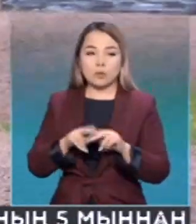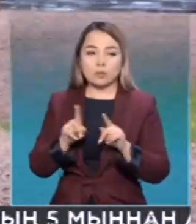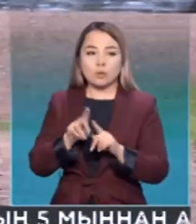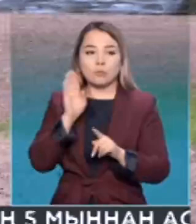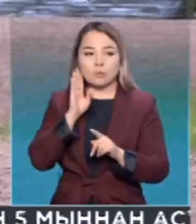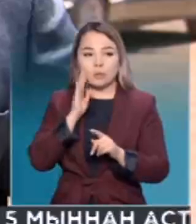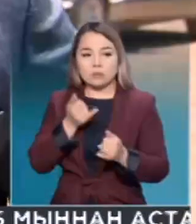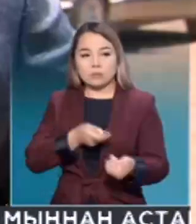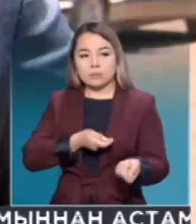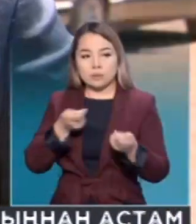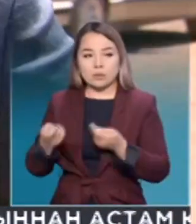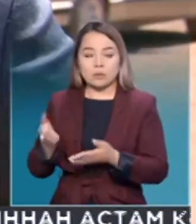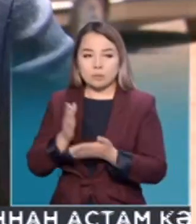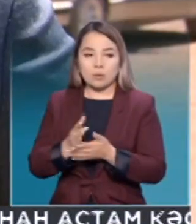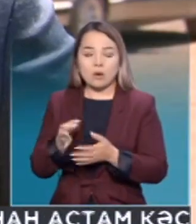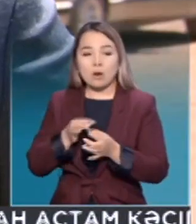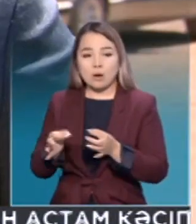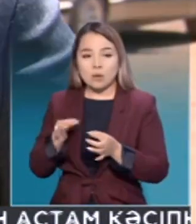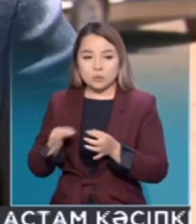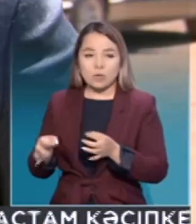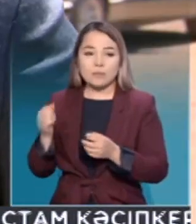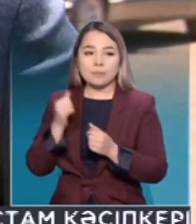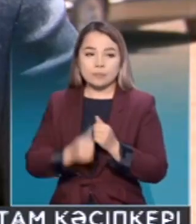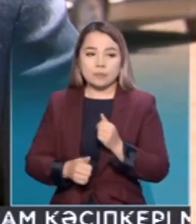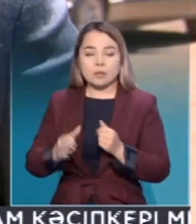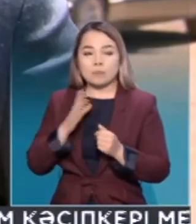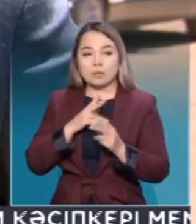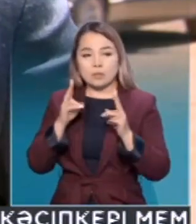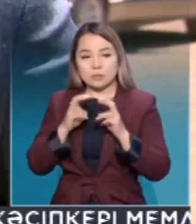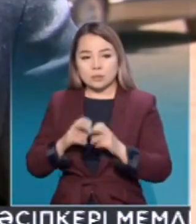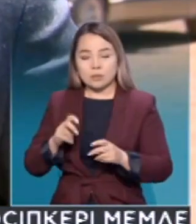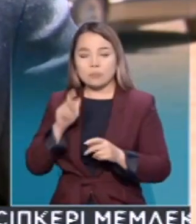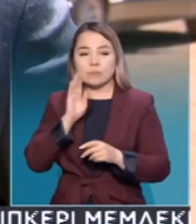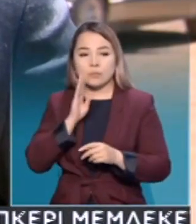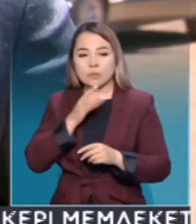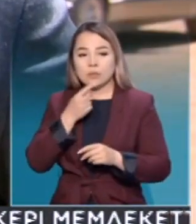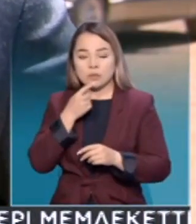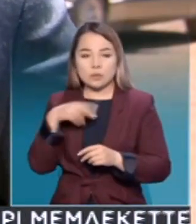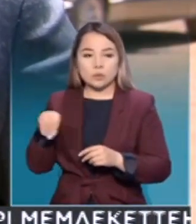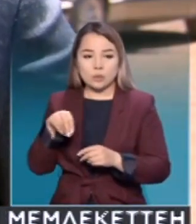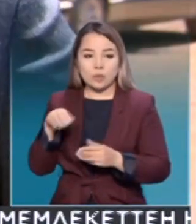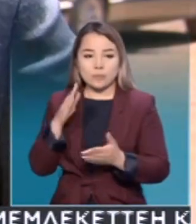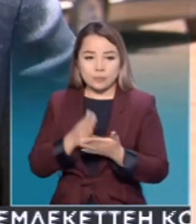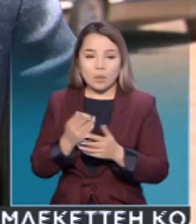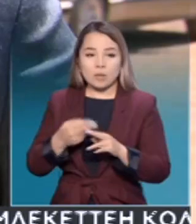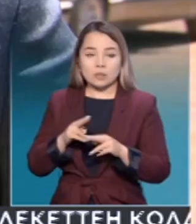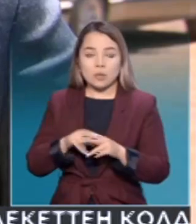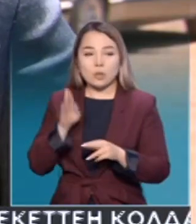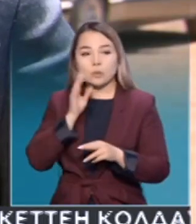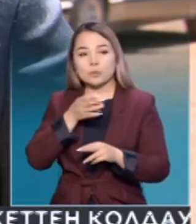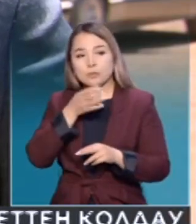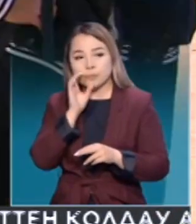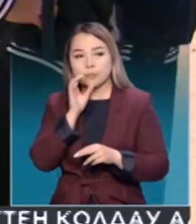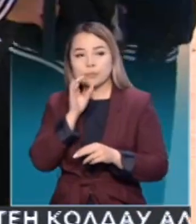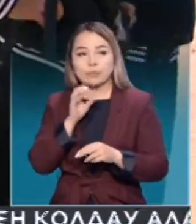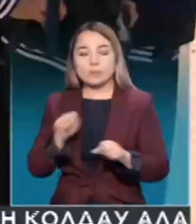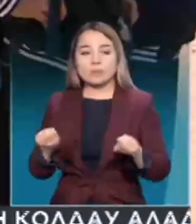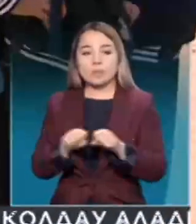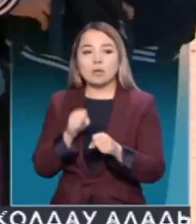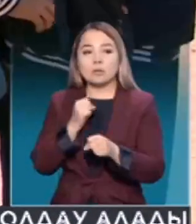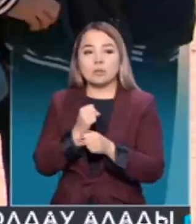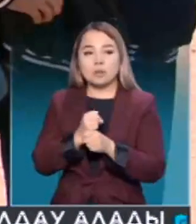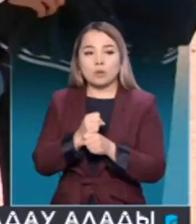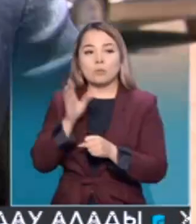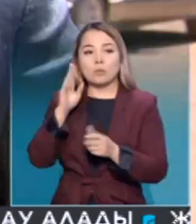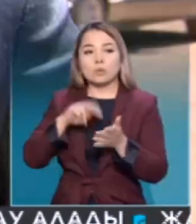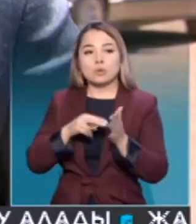суға қарап отыр. Ауданнан келіп жылда экспрессия қалады, енді ащы су. Сондықтан осы тұщы суды тартамыз деген